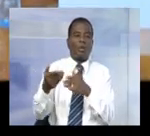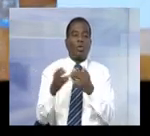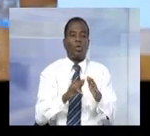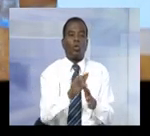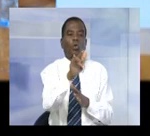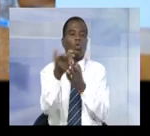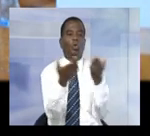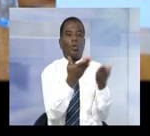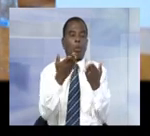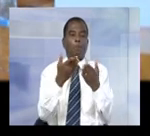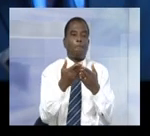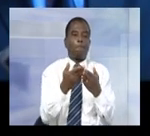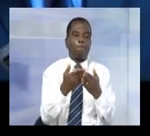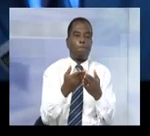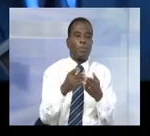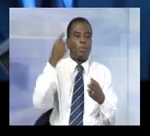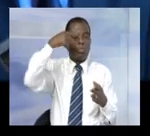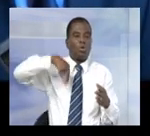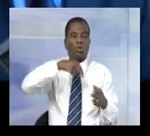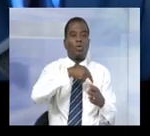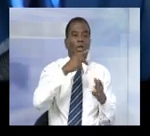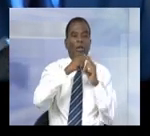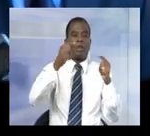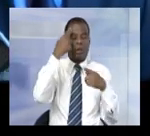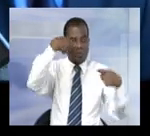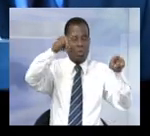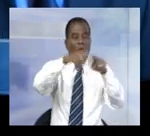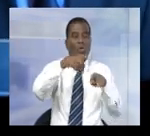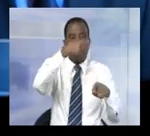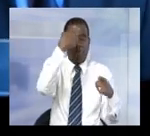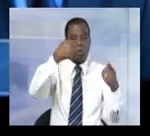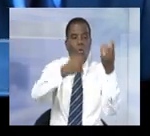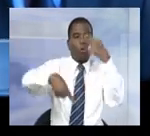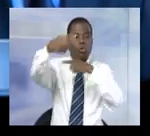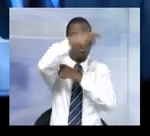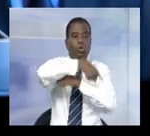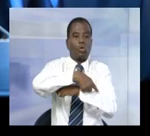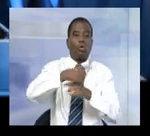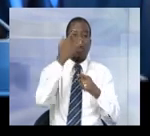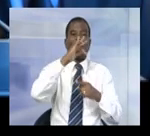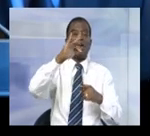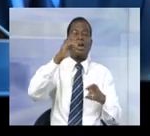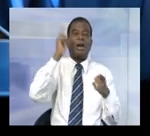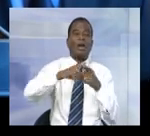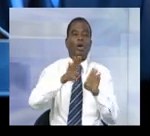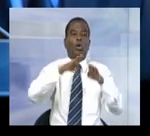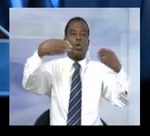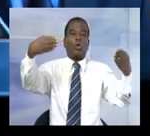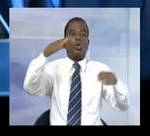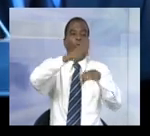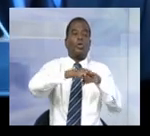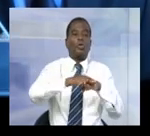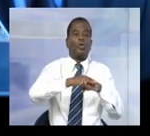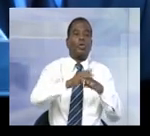Service, en abrégé NAS. Pour nous, c'est un très bon accord parce qu'aujourd'hui, grâce à l'ouverture sur le